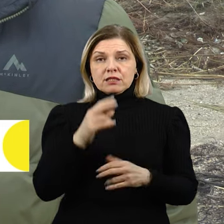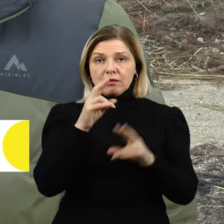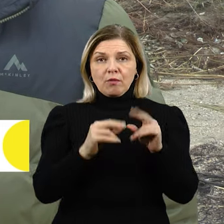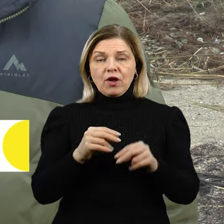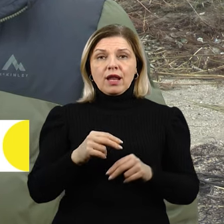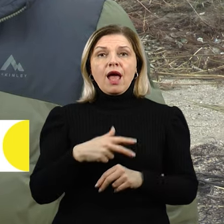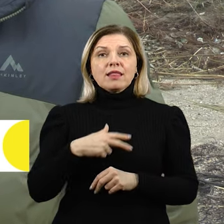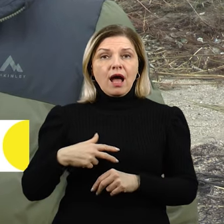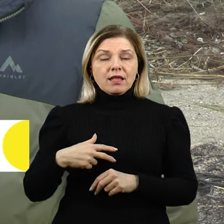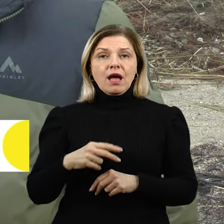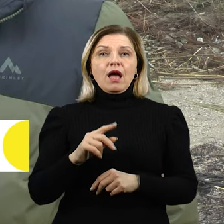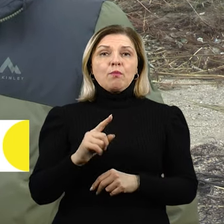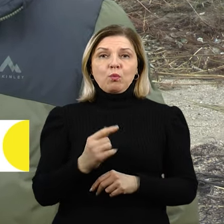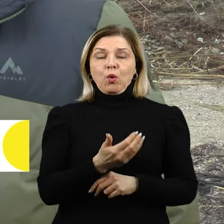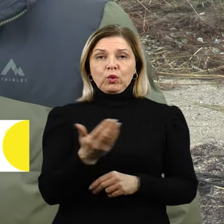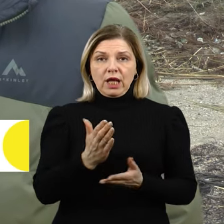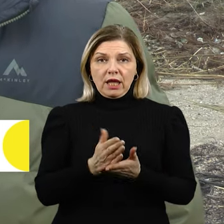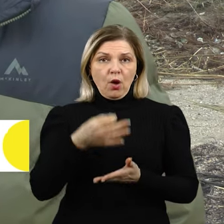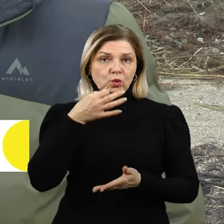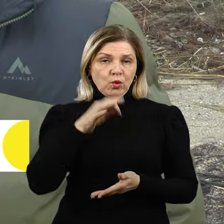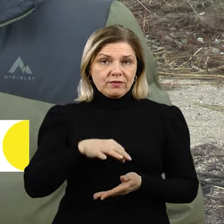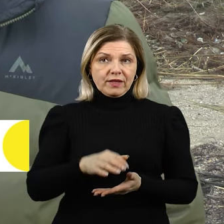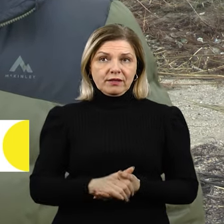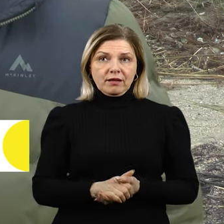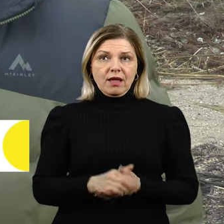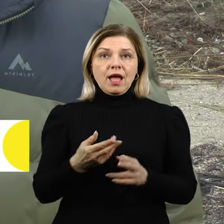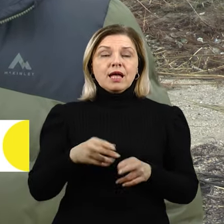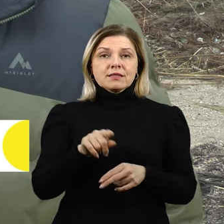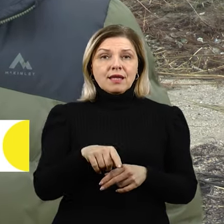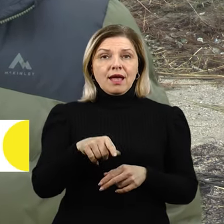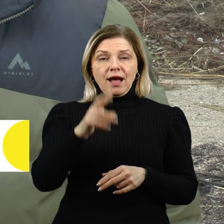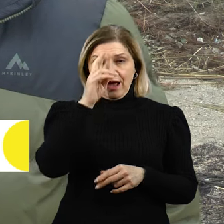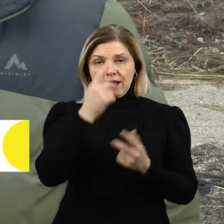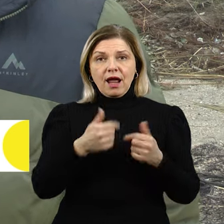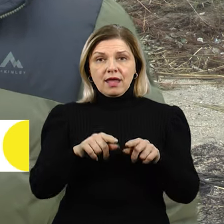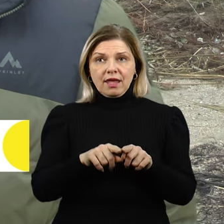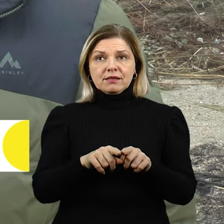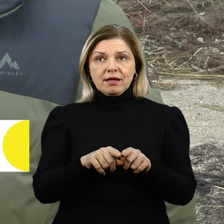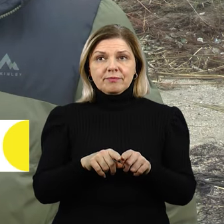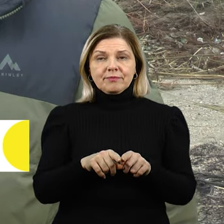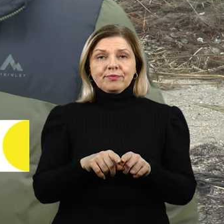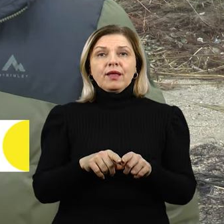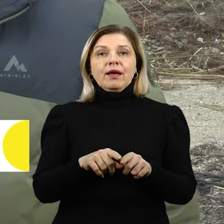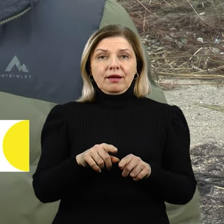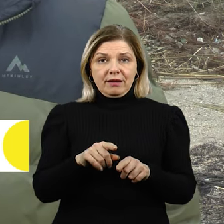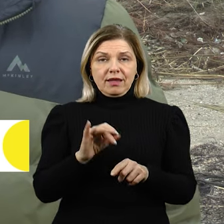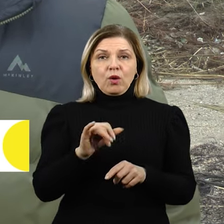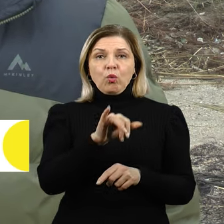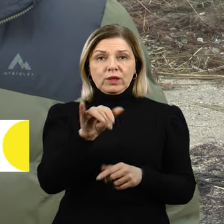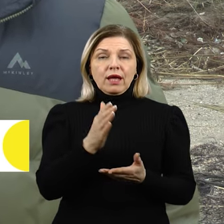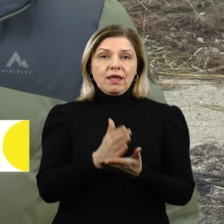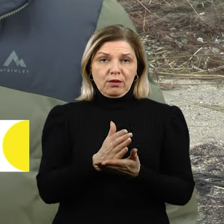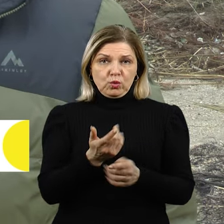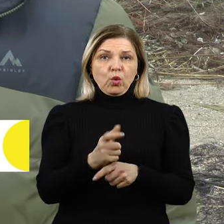Данію, оскільки в них є і досвід. Це країна практично острівна. І я думаю, що вони мають досить